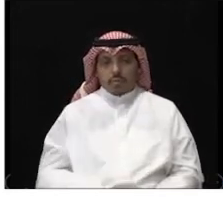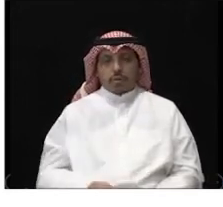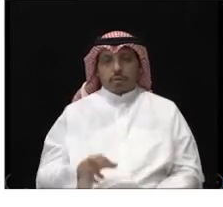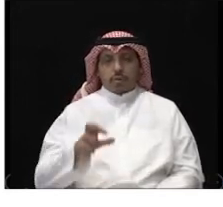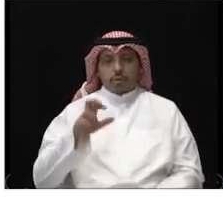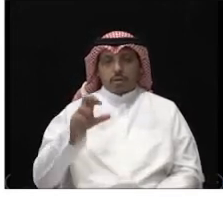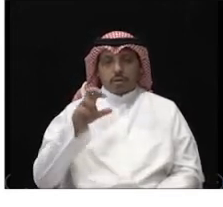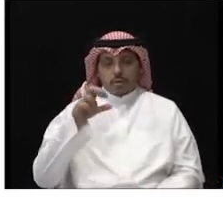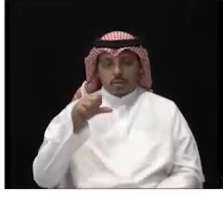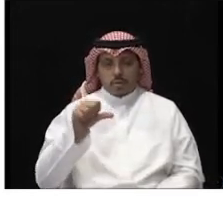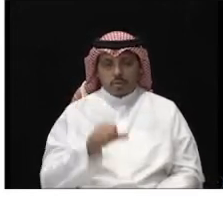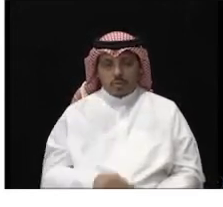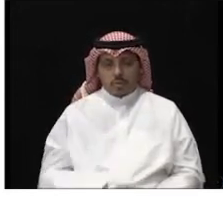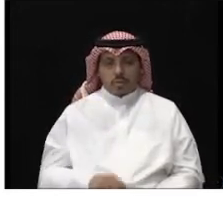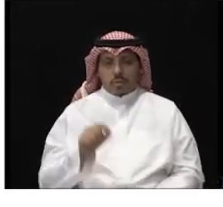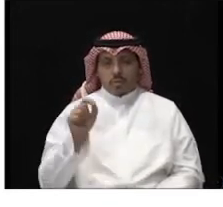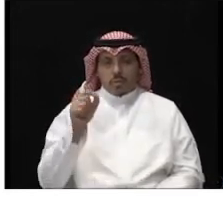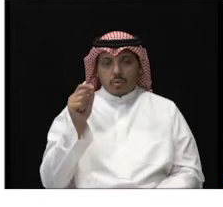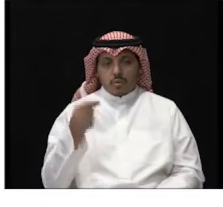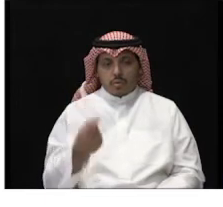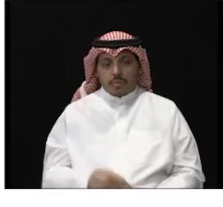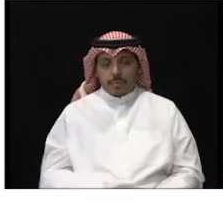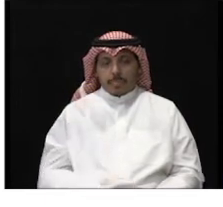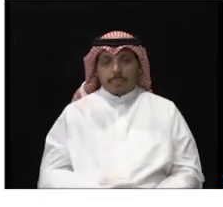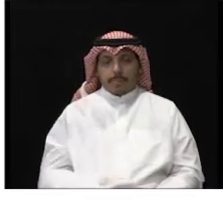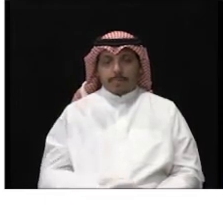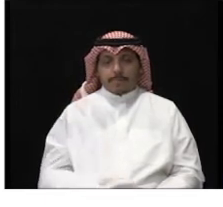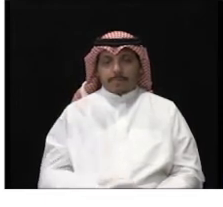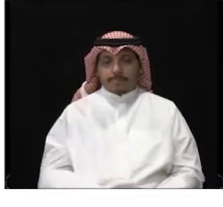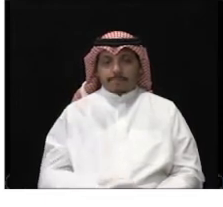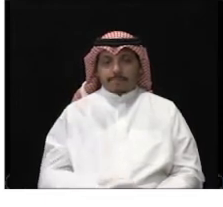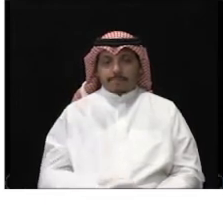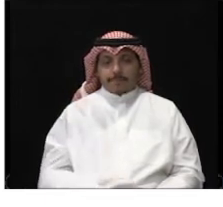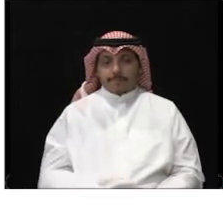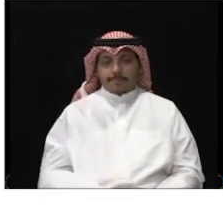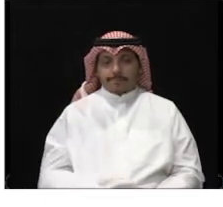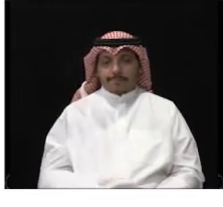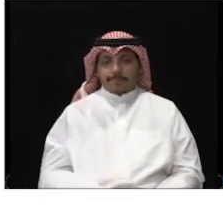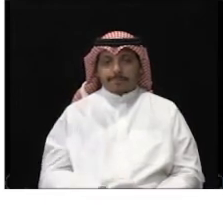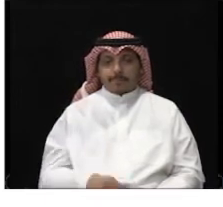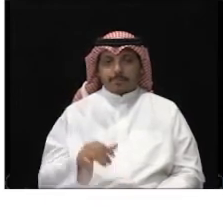صوت طويل، ذو، أحسنتم. أخيرا